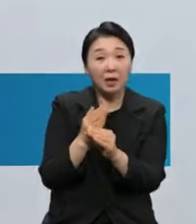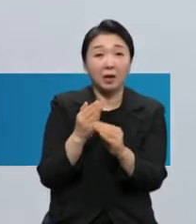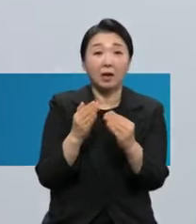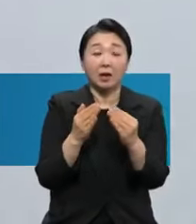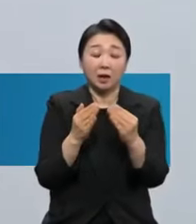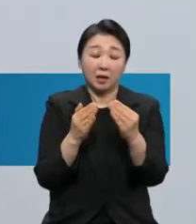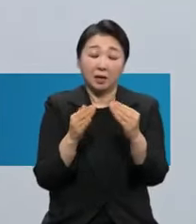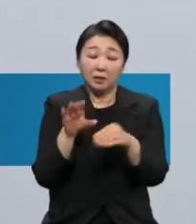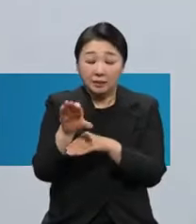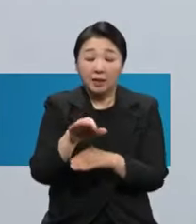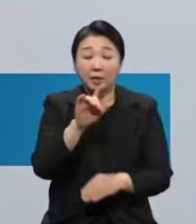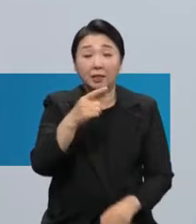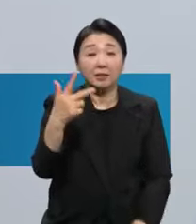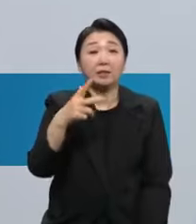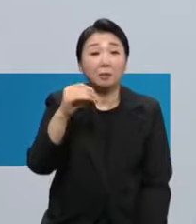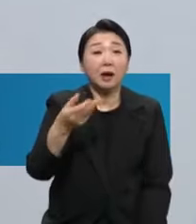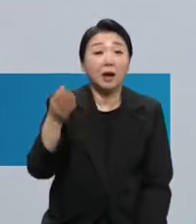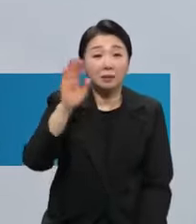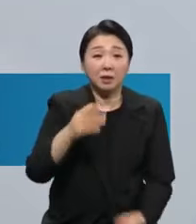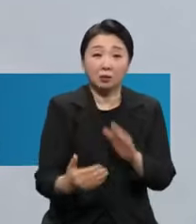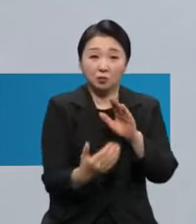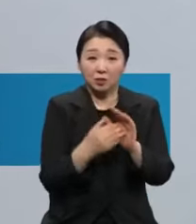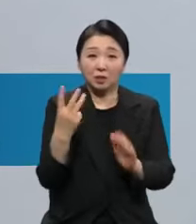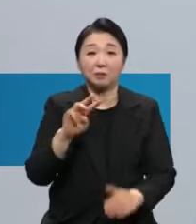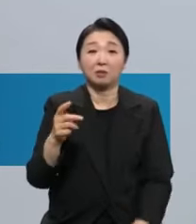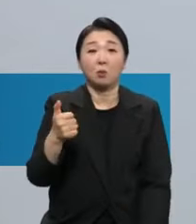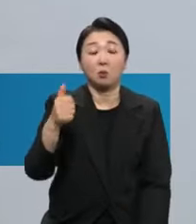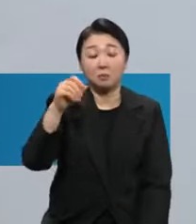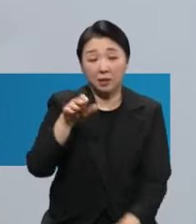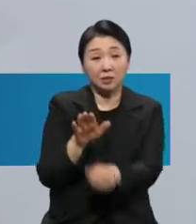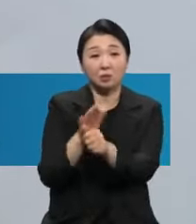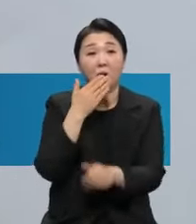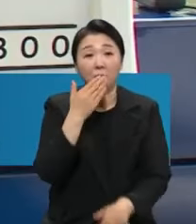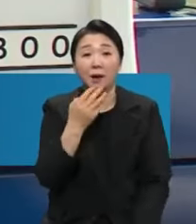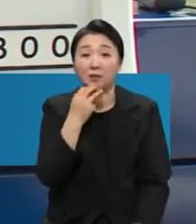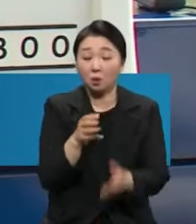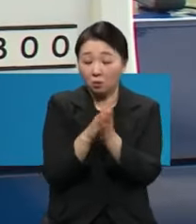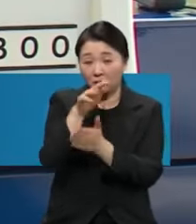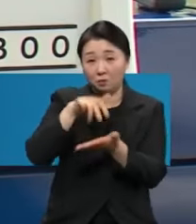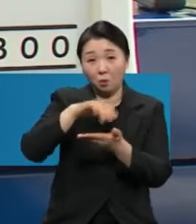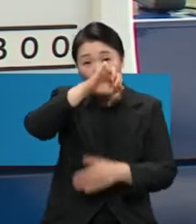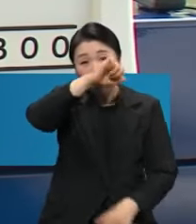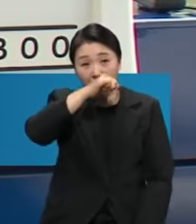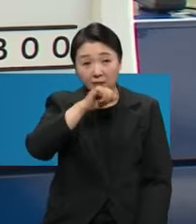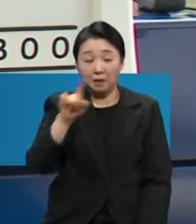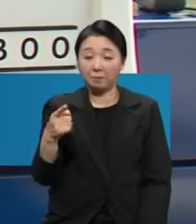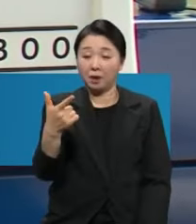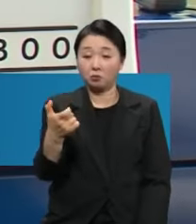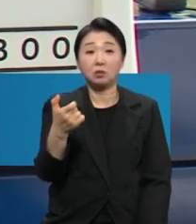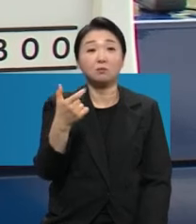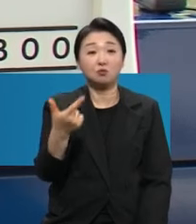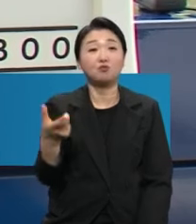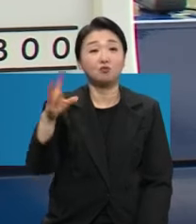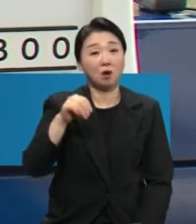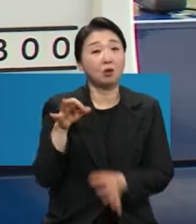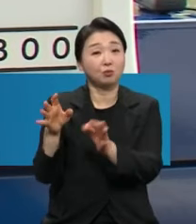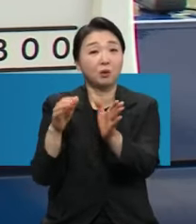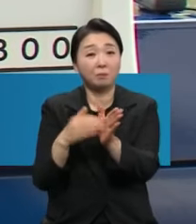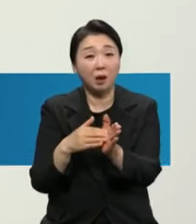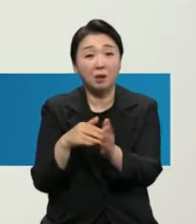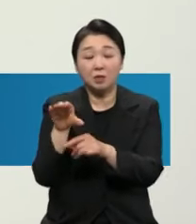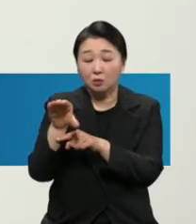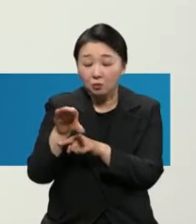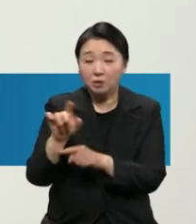최대 3,250만 원까지 지원금을 받을 수 있습니다. 서울시는 올해 예산 약 166억 원을 투입해